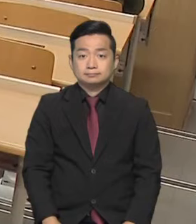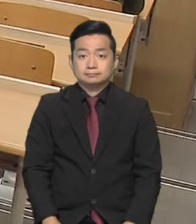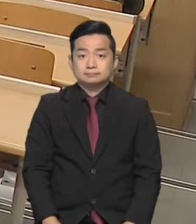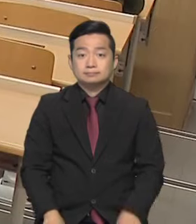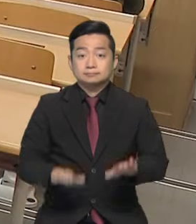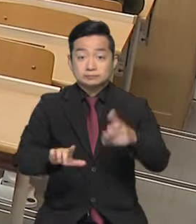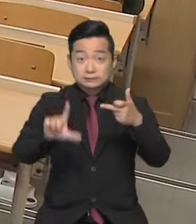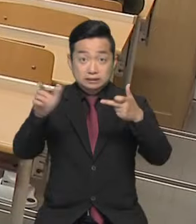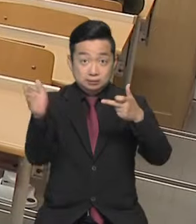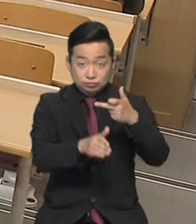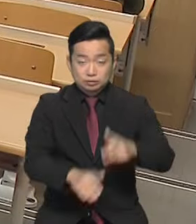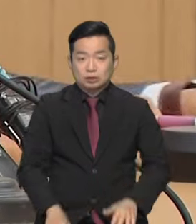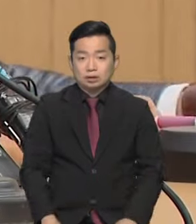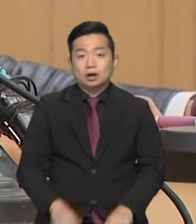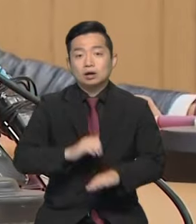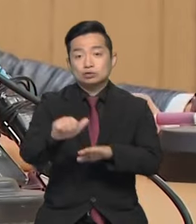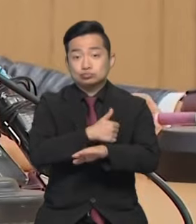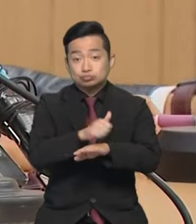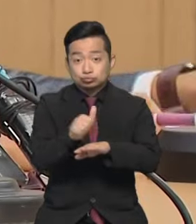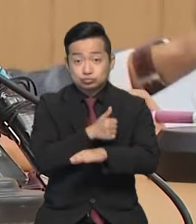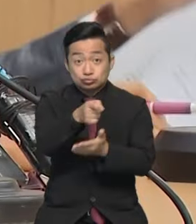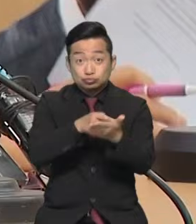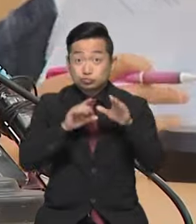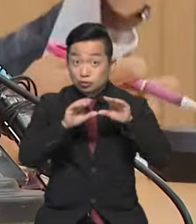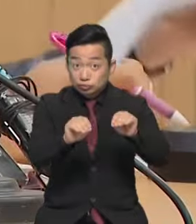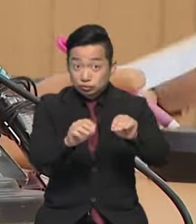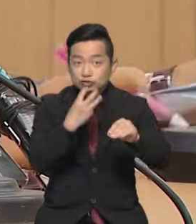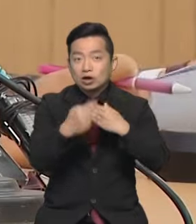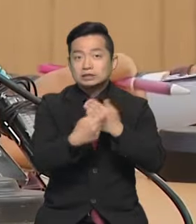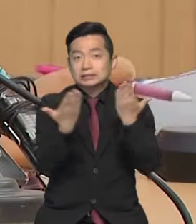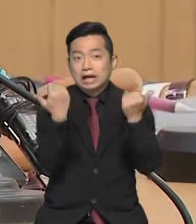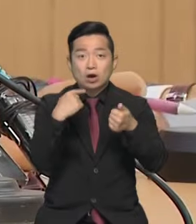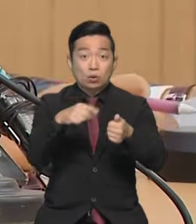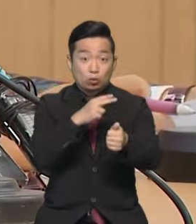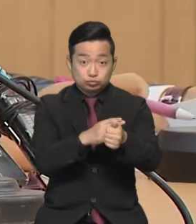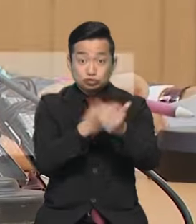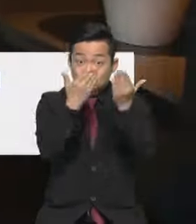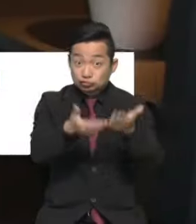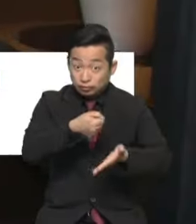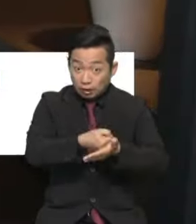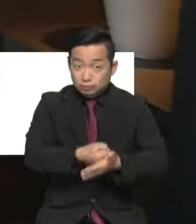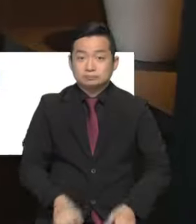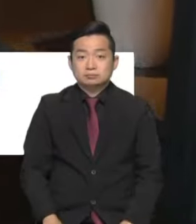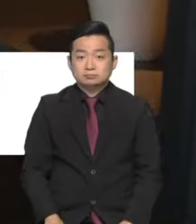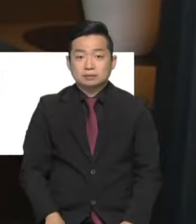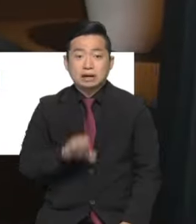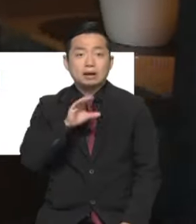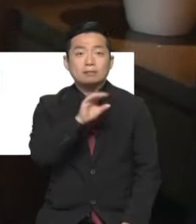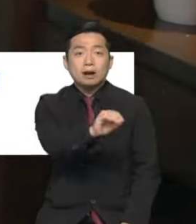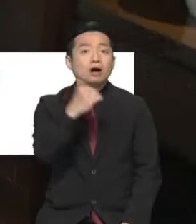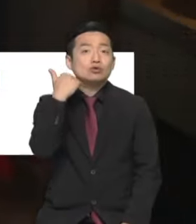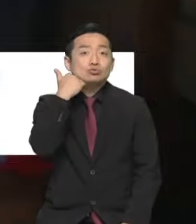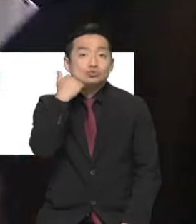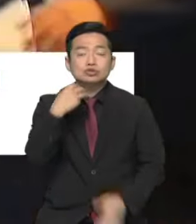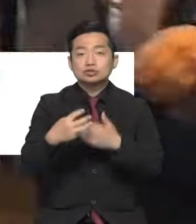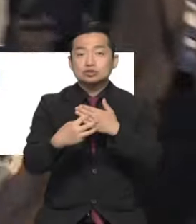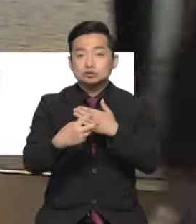오는 17일부터 외래진료와 수술을 중단하겠다는 서울의대 교수들의 휴진 결정에 제동을 걸고 나선 건